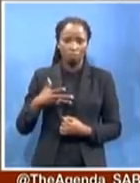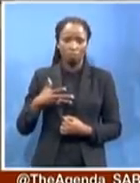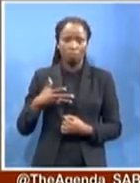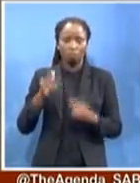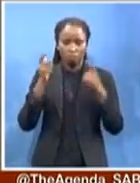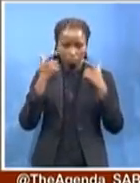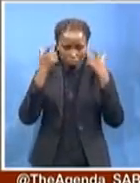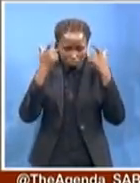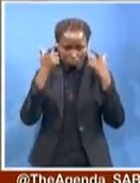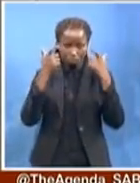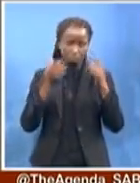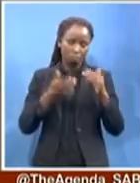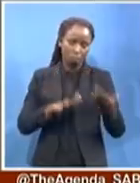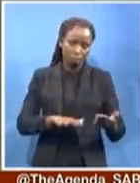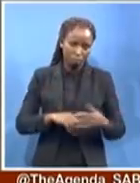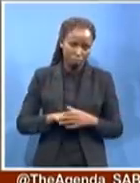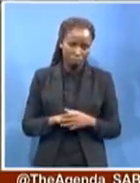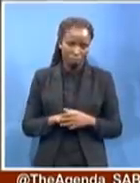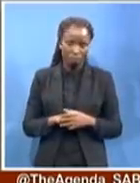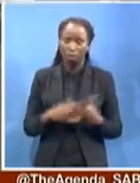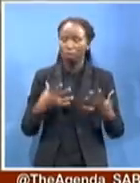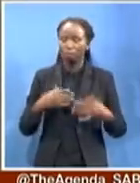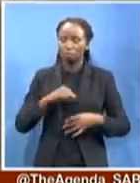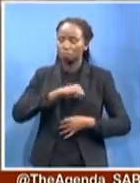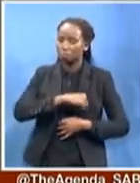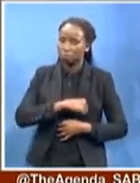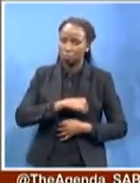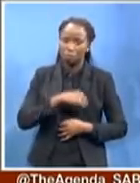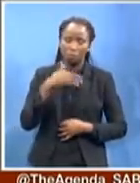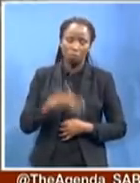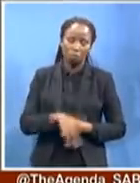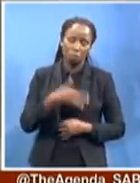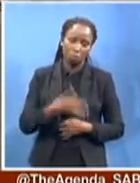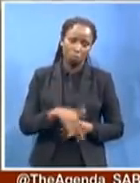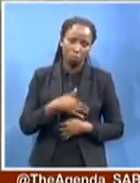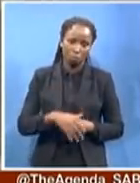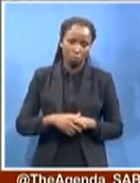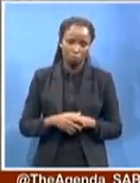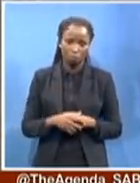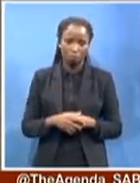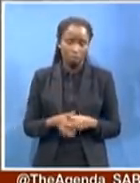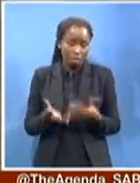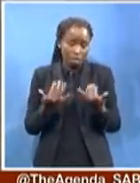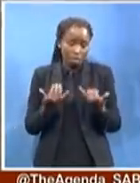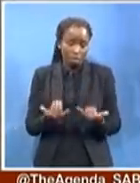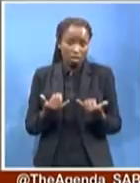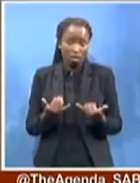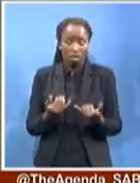Awusaphatheka kabi impela. Sazibona ukuthi sesizintandane manje. Kodwa-ke